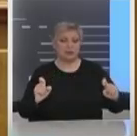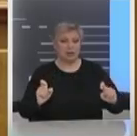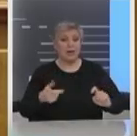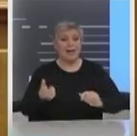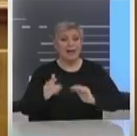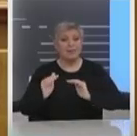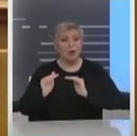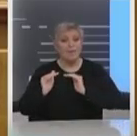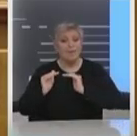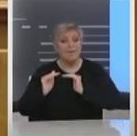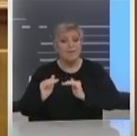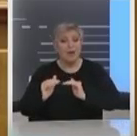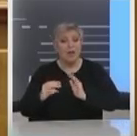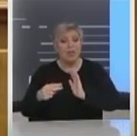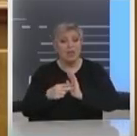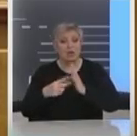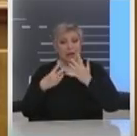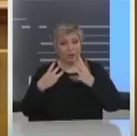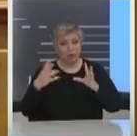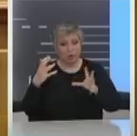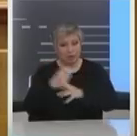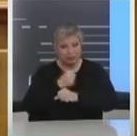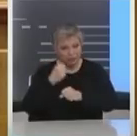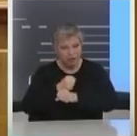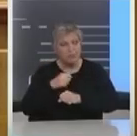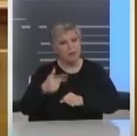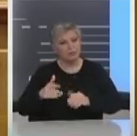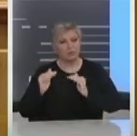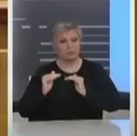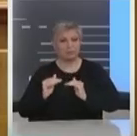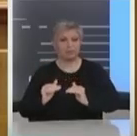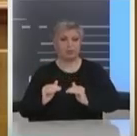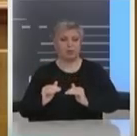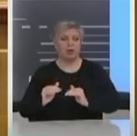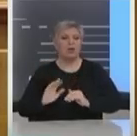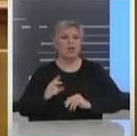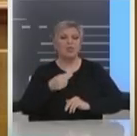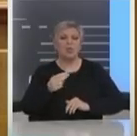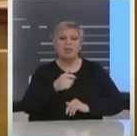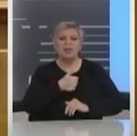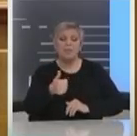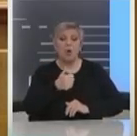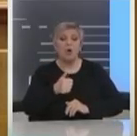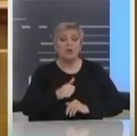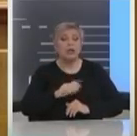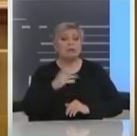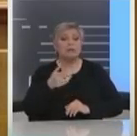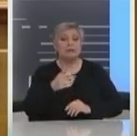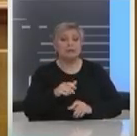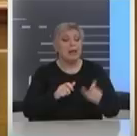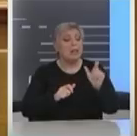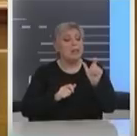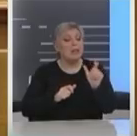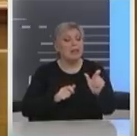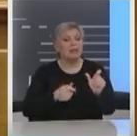του Βουκουρεστίου στο σύνολό του. Για το θέμα δεν αφορά μόνο την ονομασία. Δεν μπορεί να